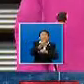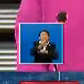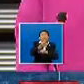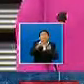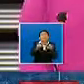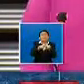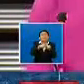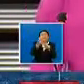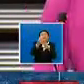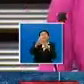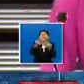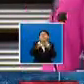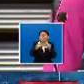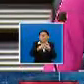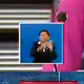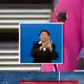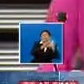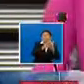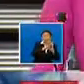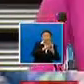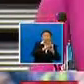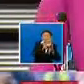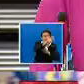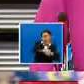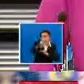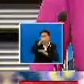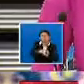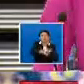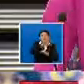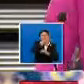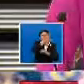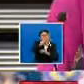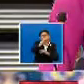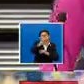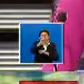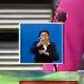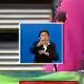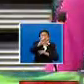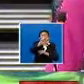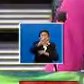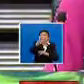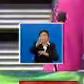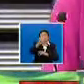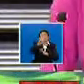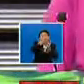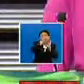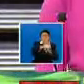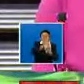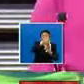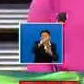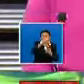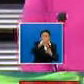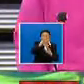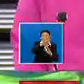sama sebagai contoh pelanggan pakej 5 megabit sesaat pada harga